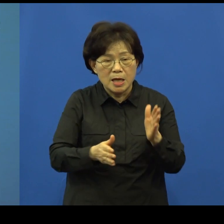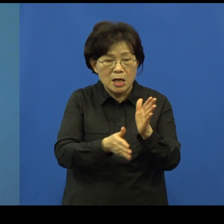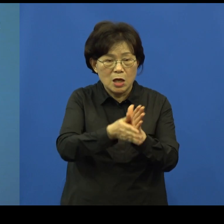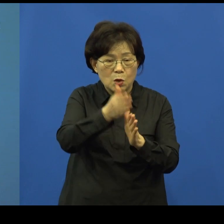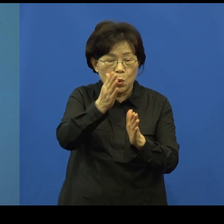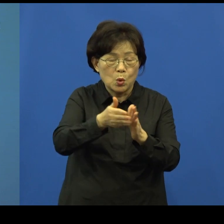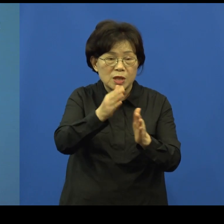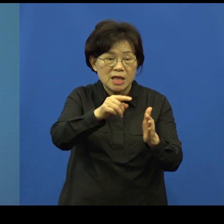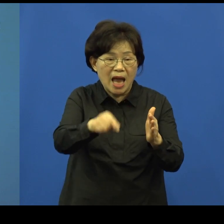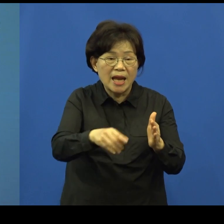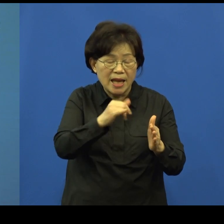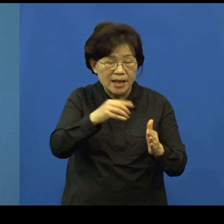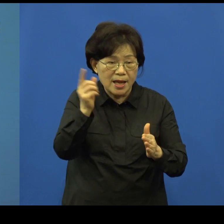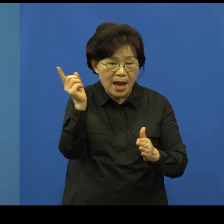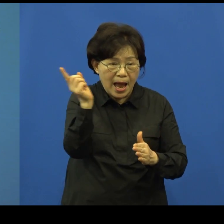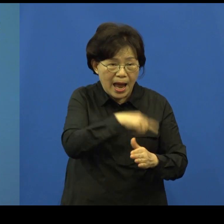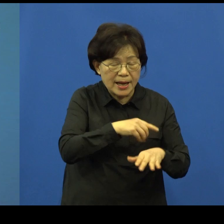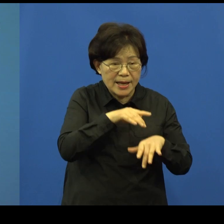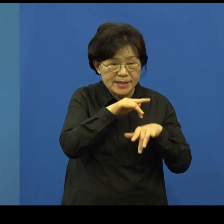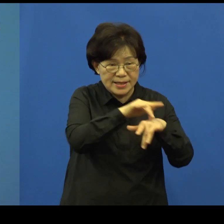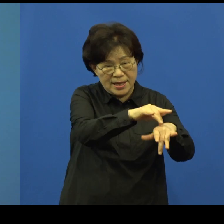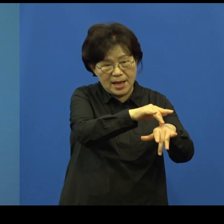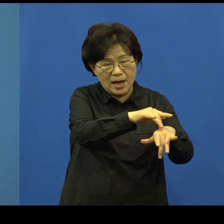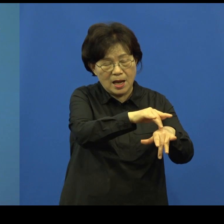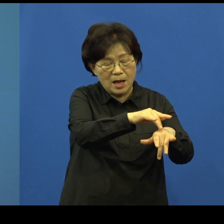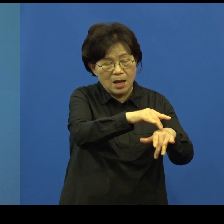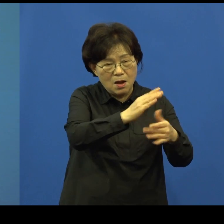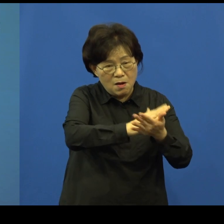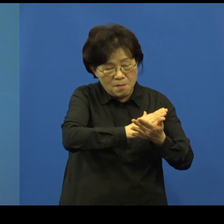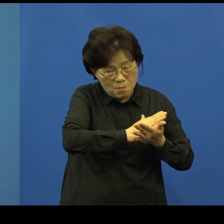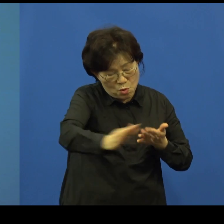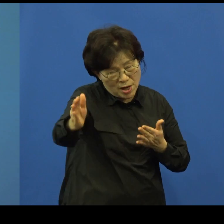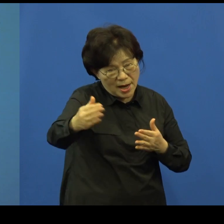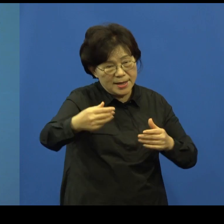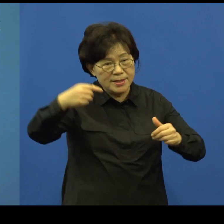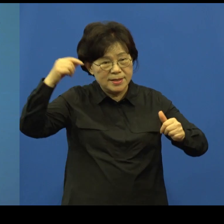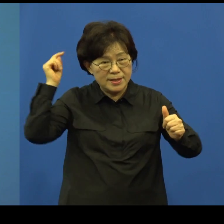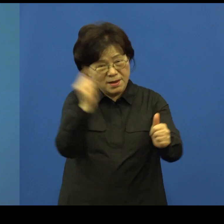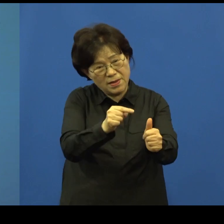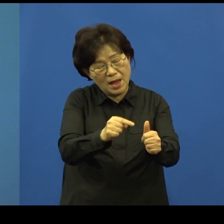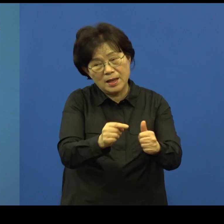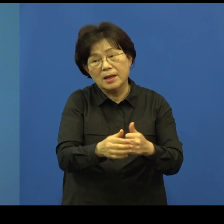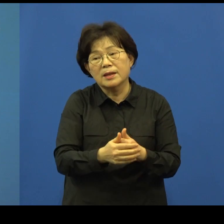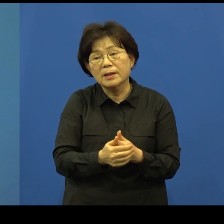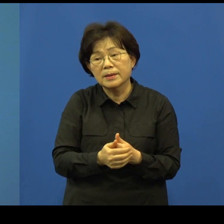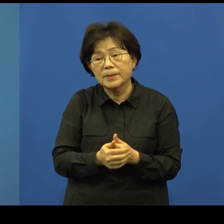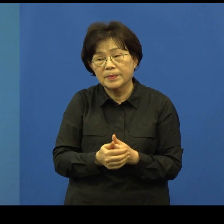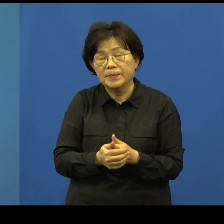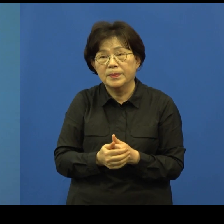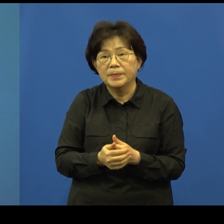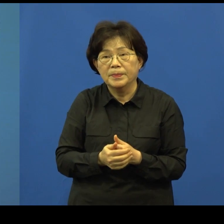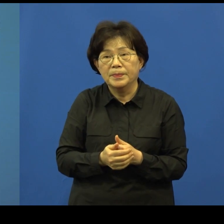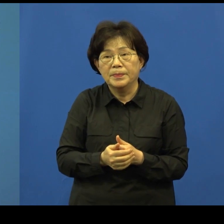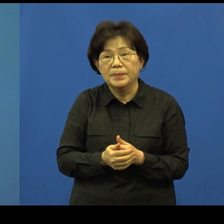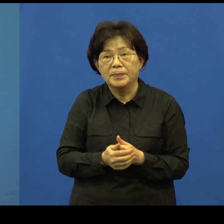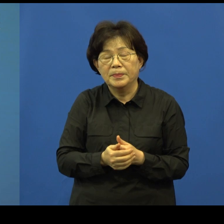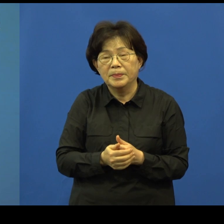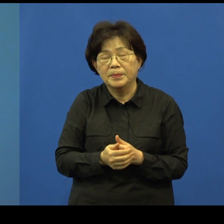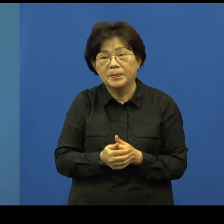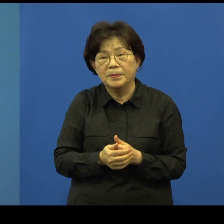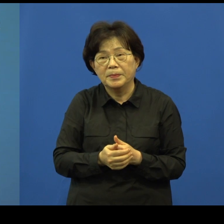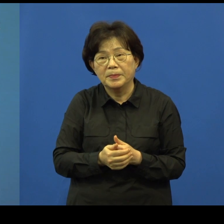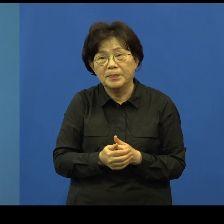안에 있는 그 악한 이 영들아, 문화들아 떠나갈지어다. 막 그렇게 막 하면서 다녀야 되는